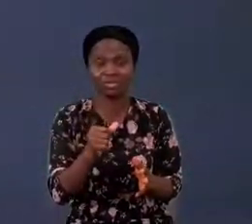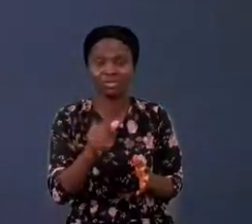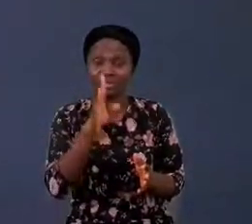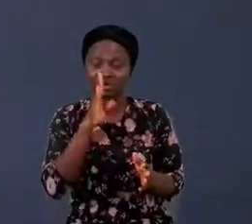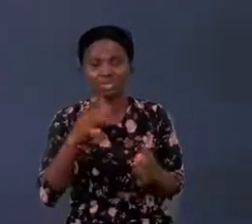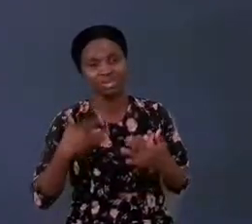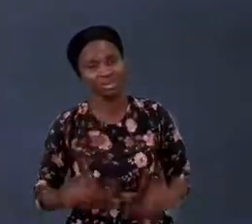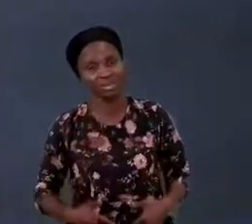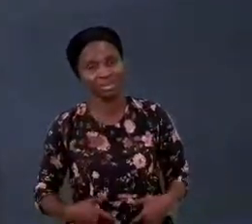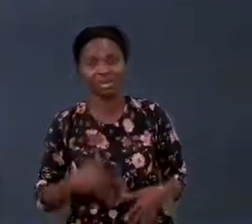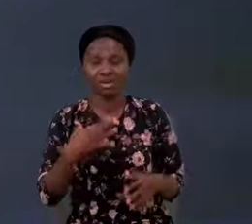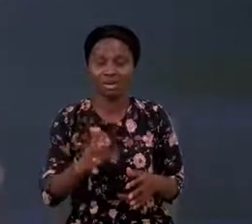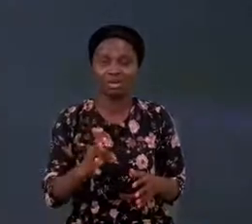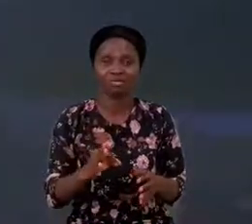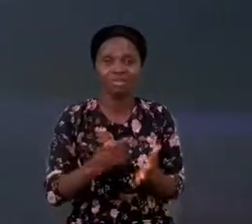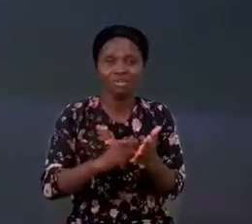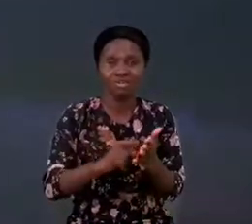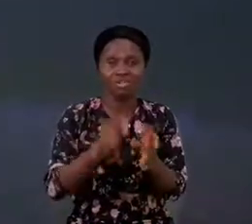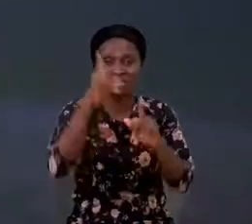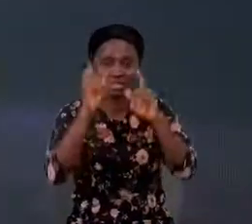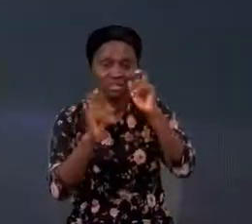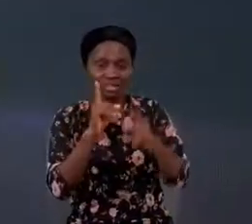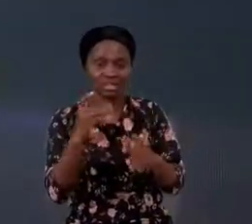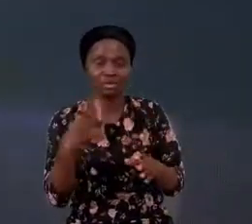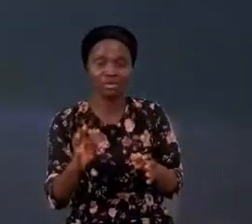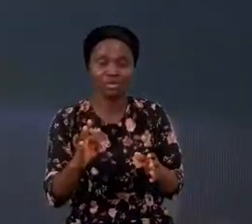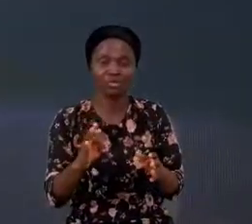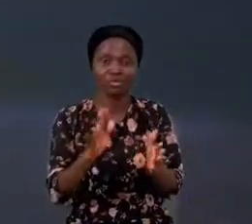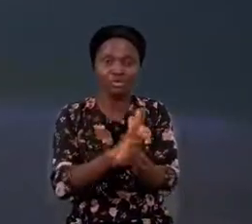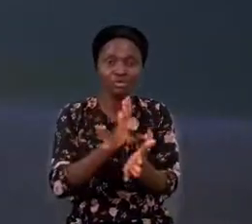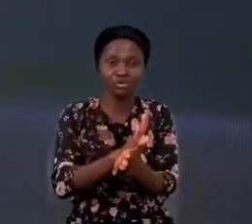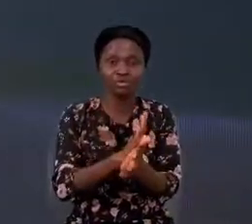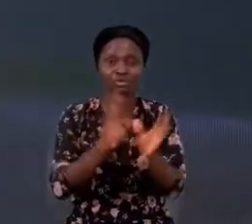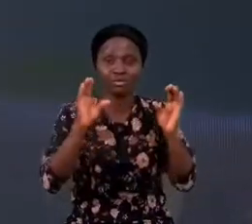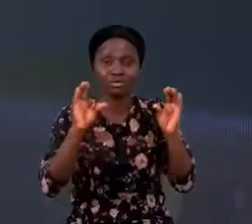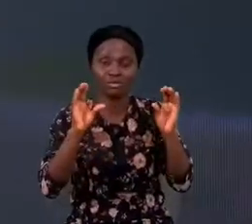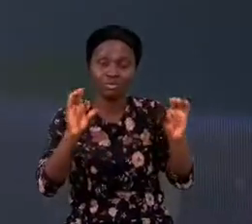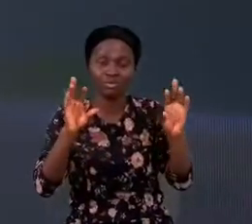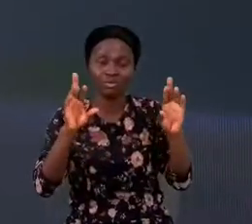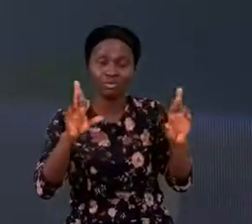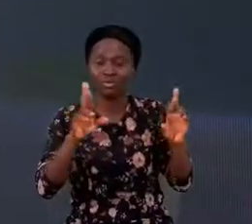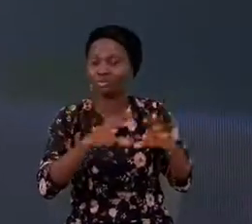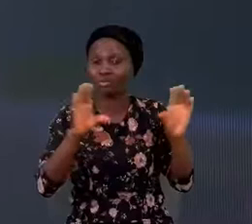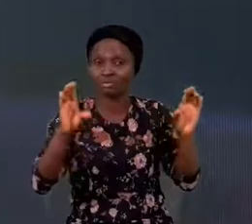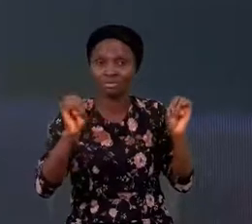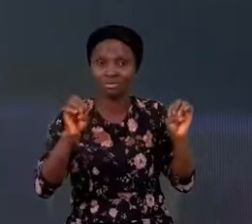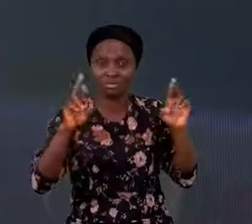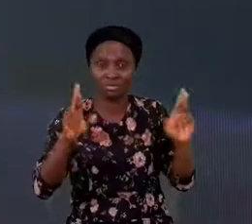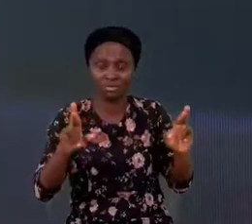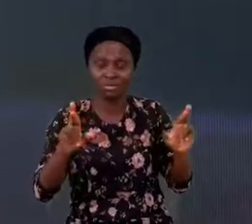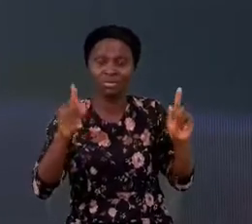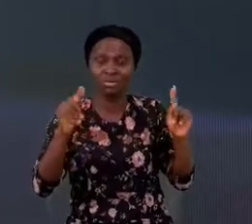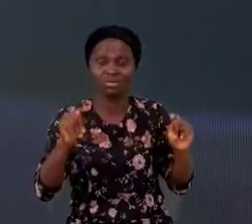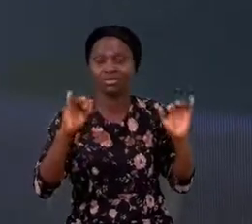tu sais qu'il y a encore de la connaissance. Tu es encore aux périphéries de la connaissance. Pour cela, tu as la poursuite et